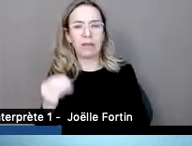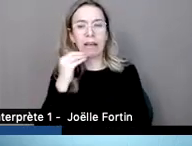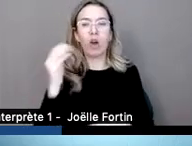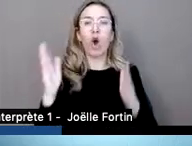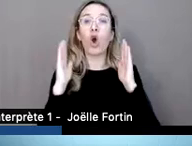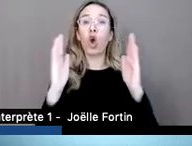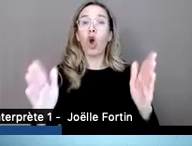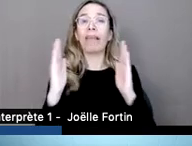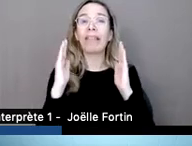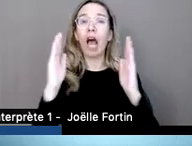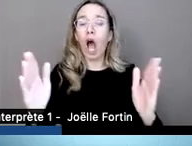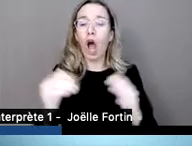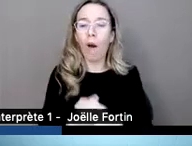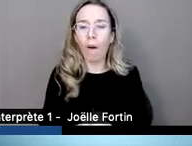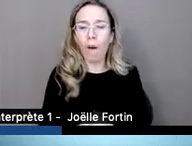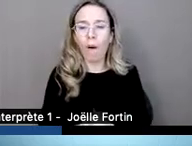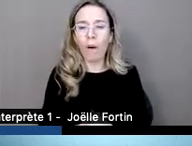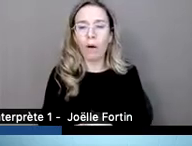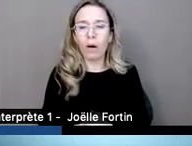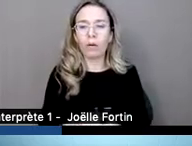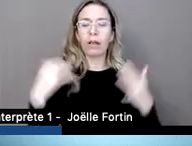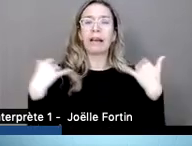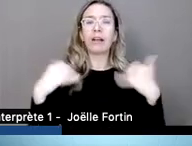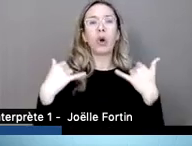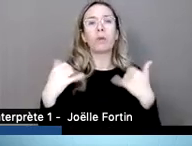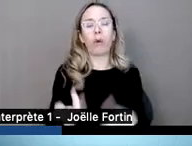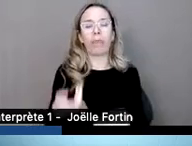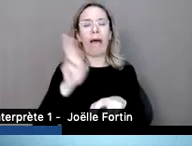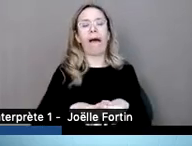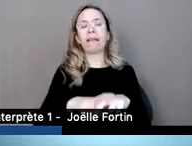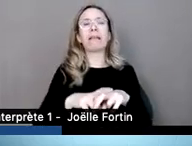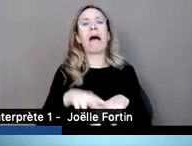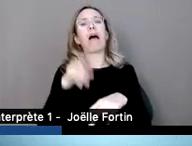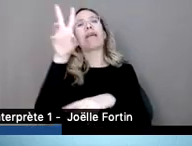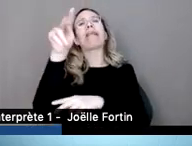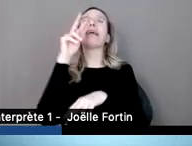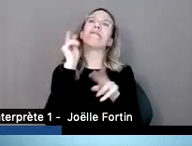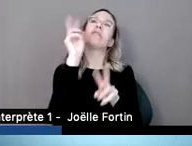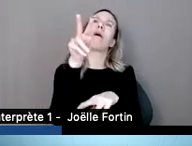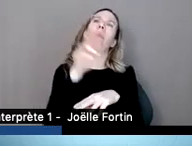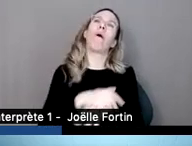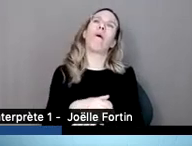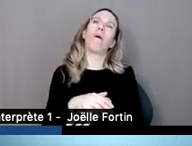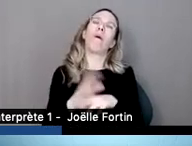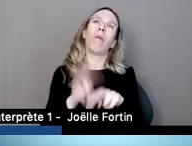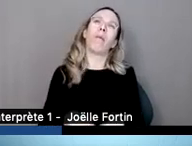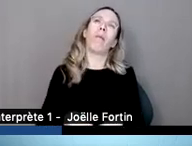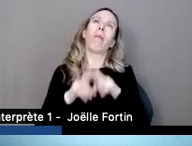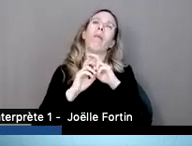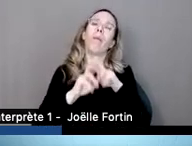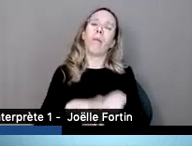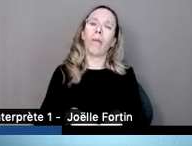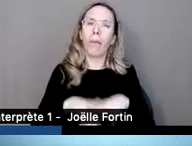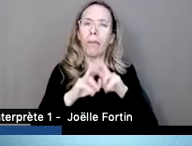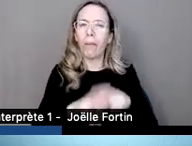corridor ou sont dans la salle communautaire devant la télévision, aucun intérêt, ne sont pas,